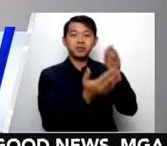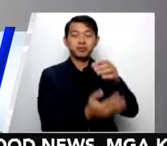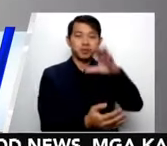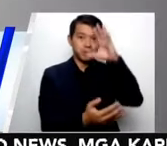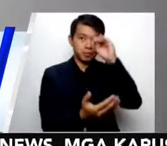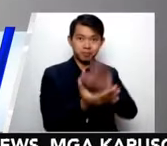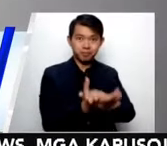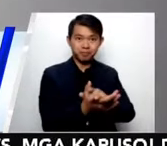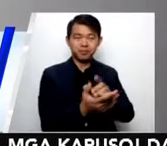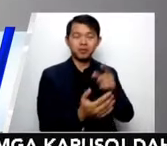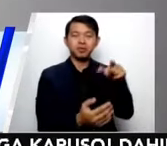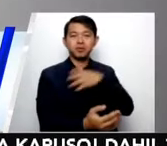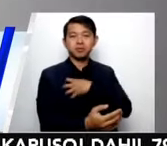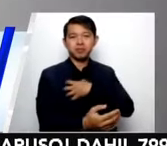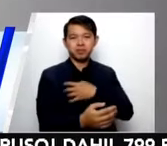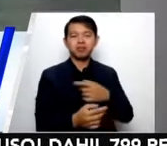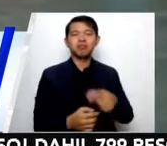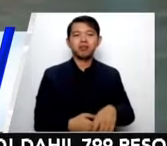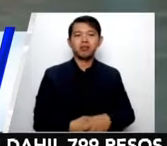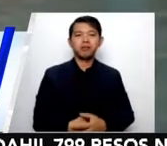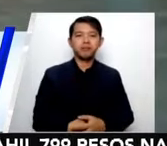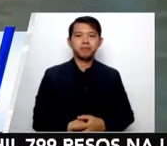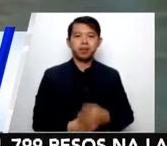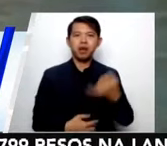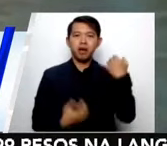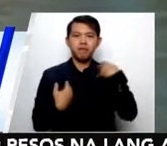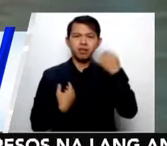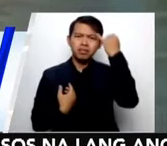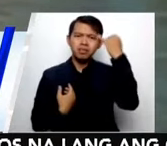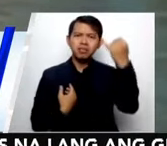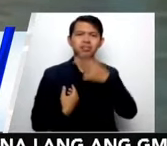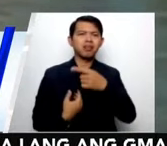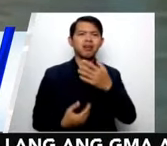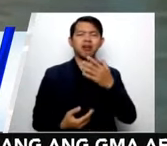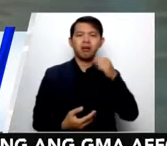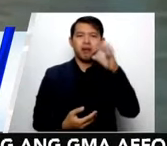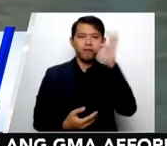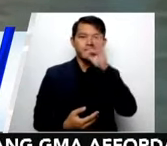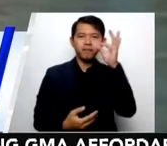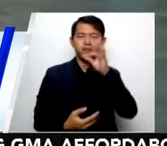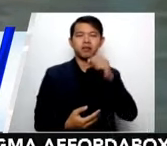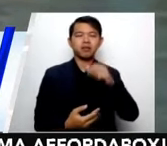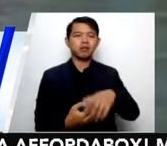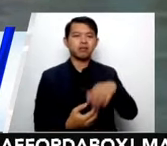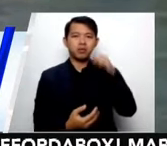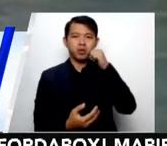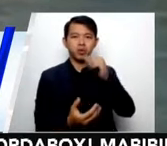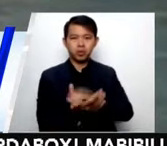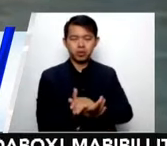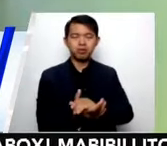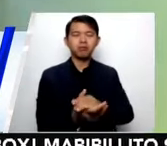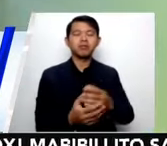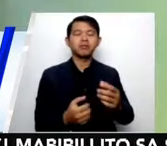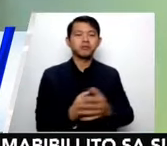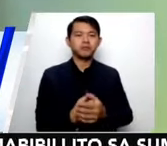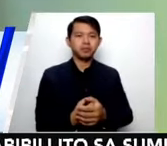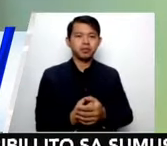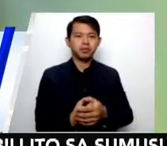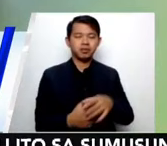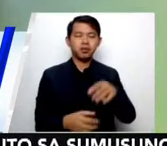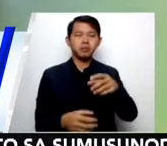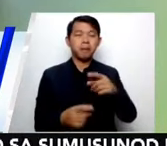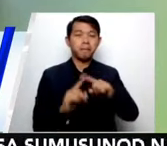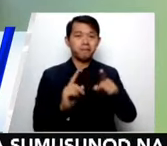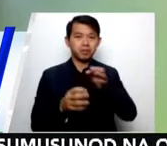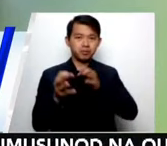nilalason siya ng kanyang pinay na misis pag-amin ng babae sa korte Bleach ang inilagay niya sa kape ng mister napag-alamang